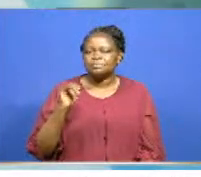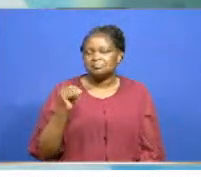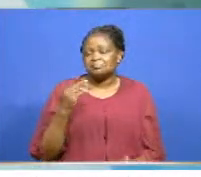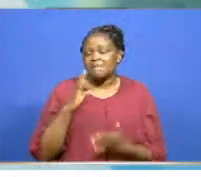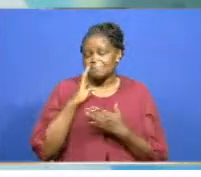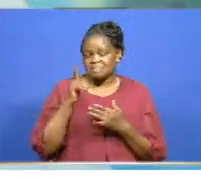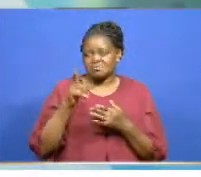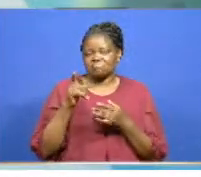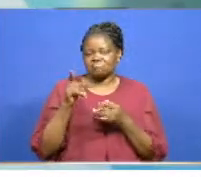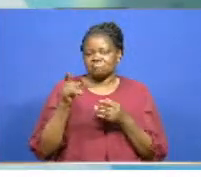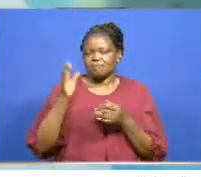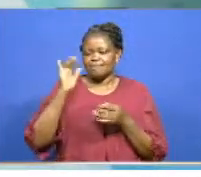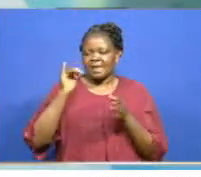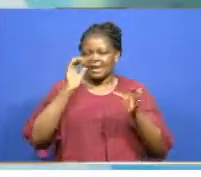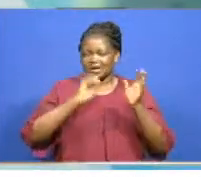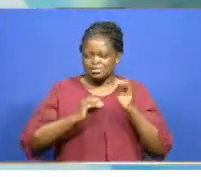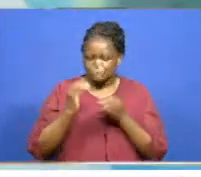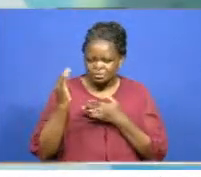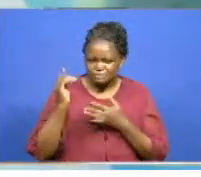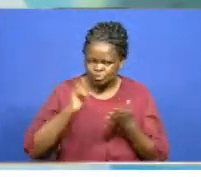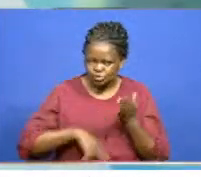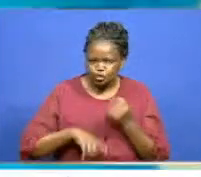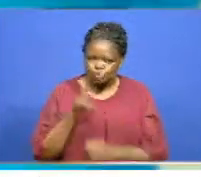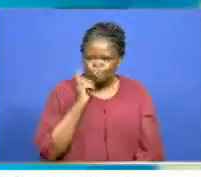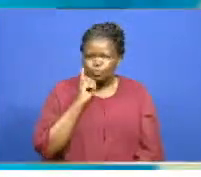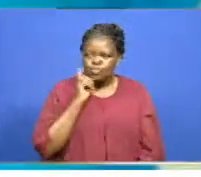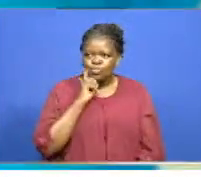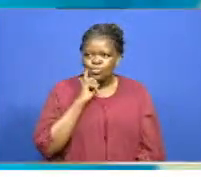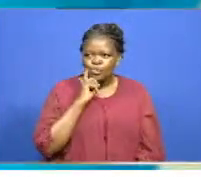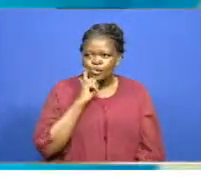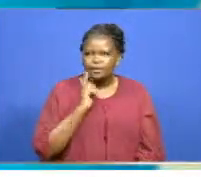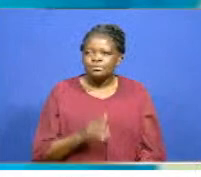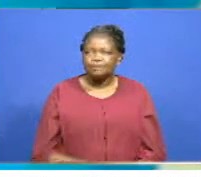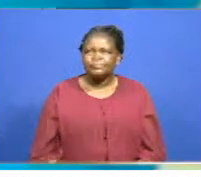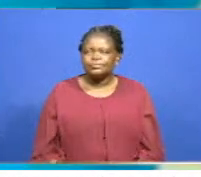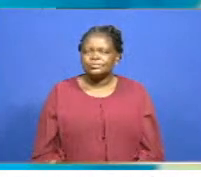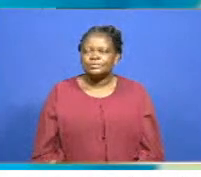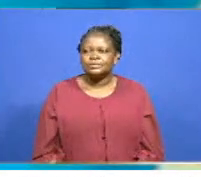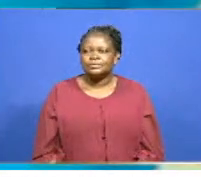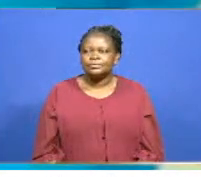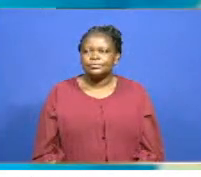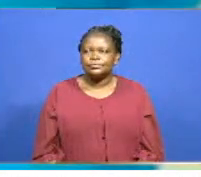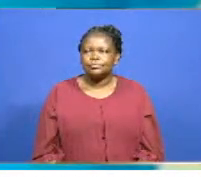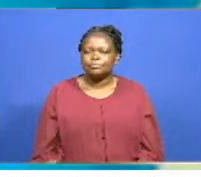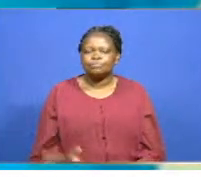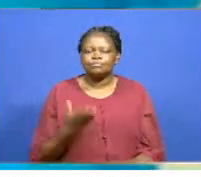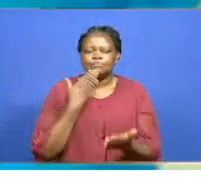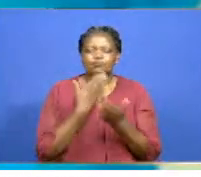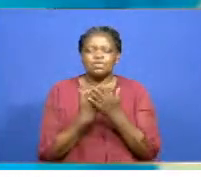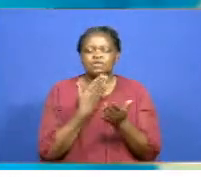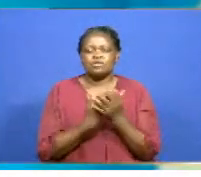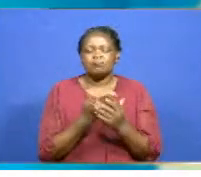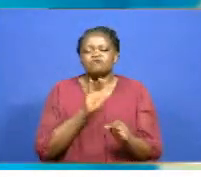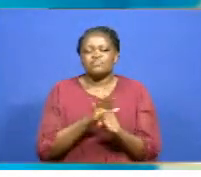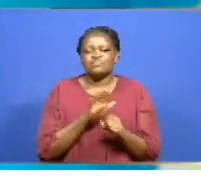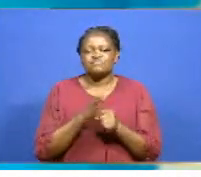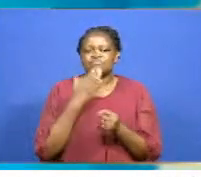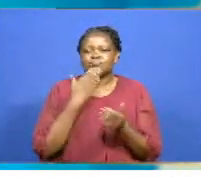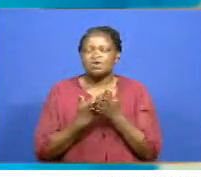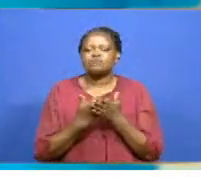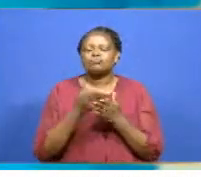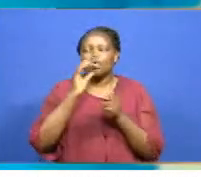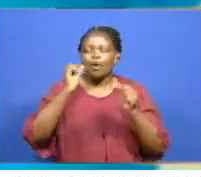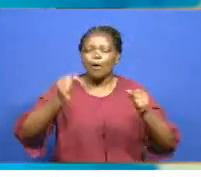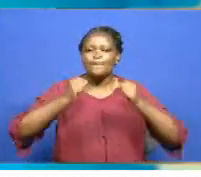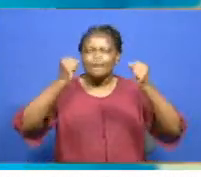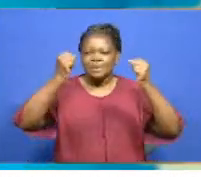katika chaguzi ndogo zile tutarajie nini hapo kesho? Asante sana Nancy, nimshukuru Mwenyezi Mungu kwa ajili ya fursa ya kuwa pamoja nanyi